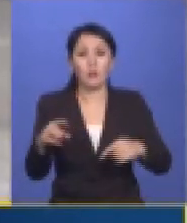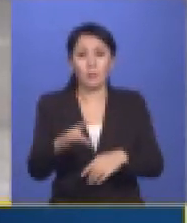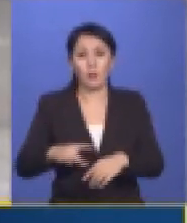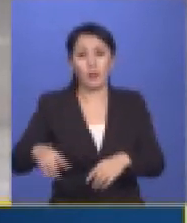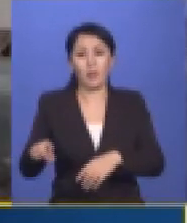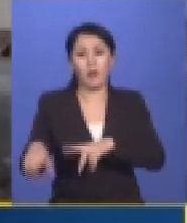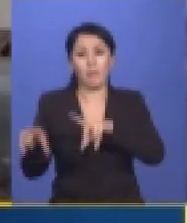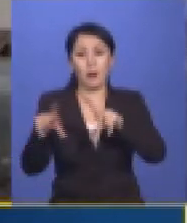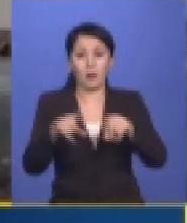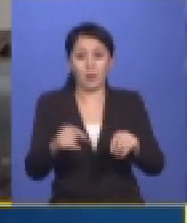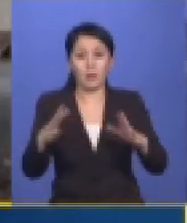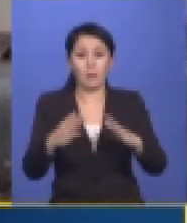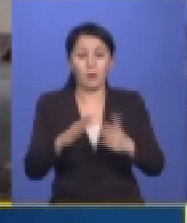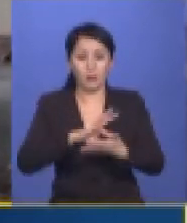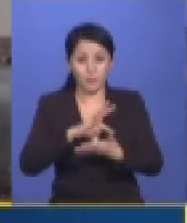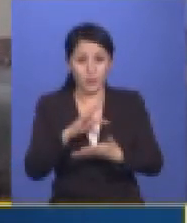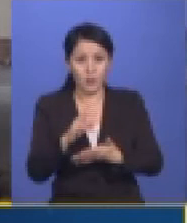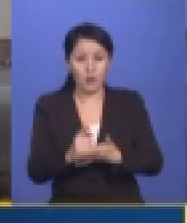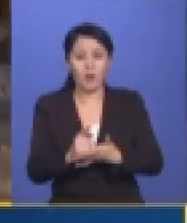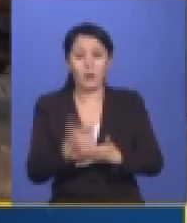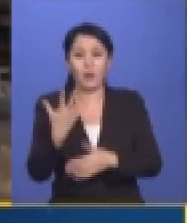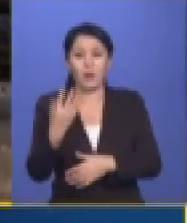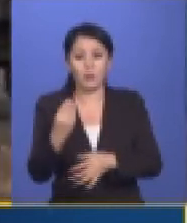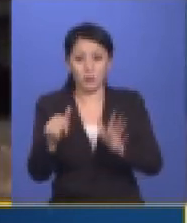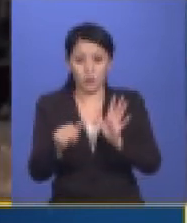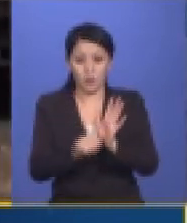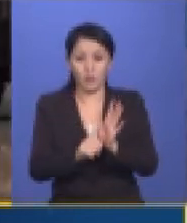көшіп келгендерді баспанамен қамтамасыз ету үшін тағы